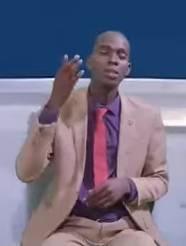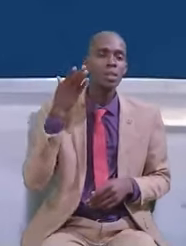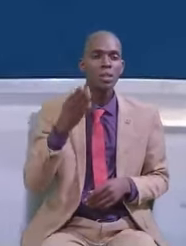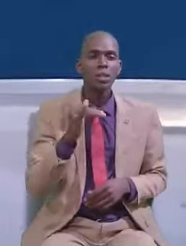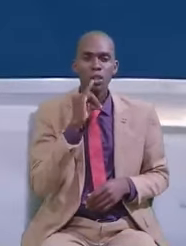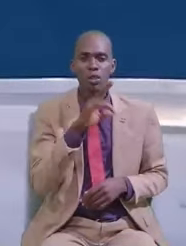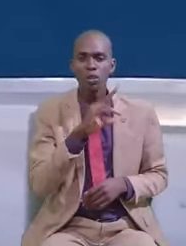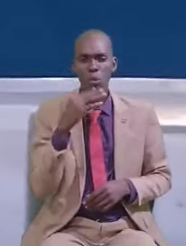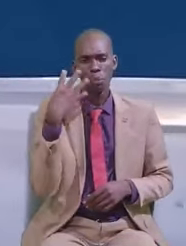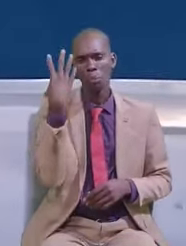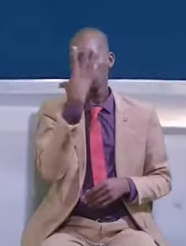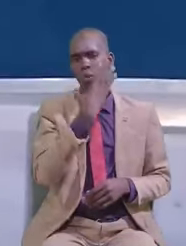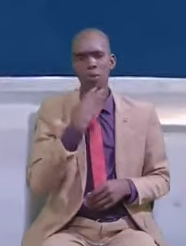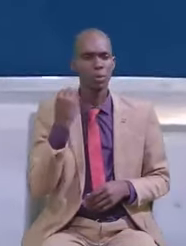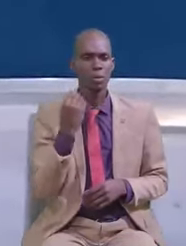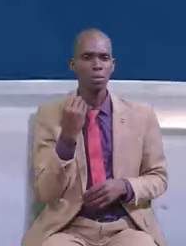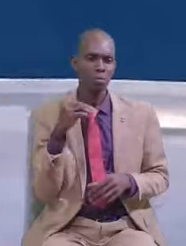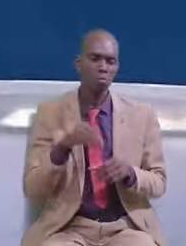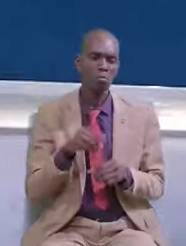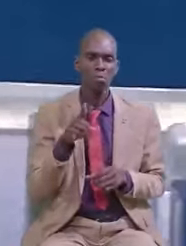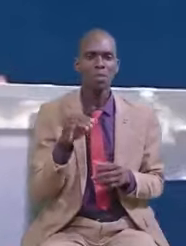Il n'a pas de beauté en lui.